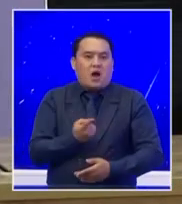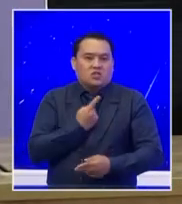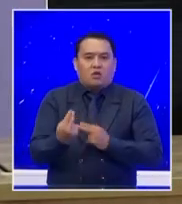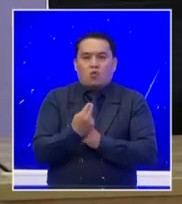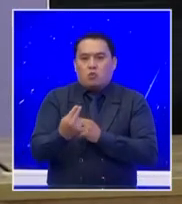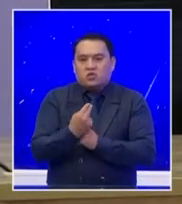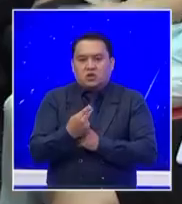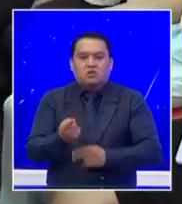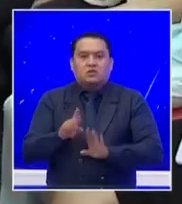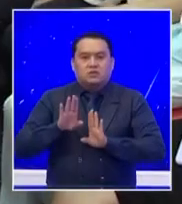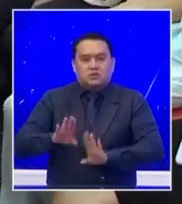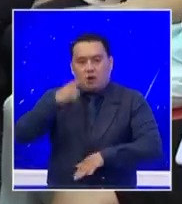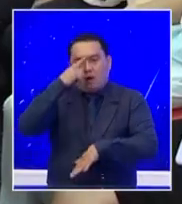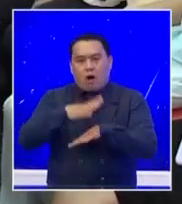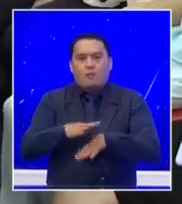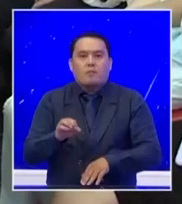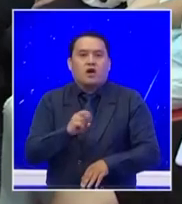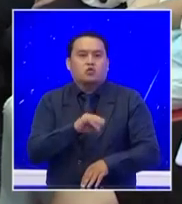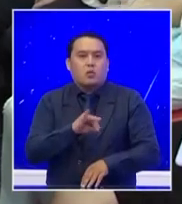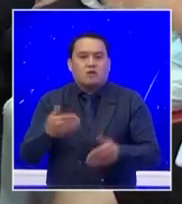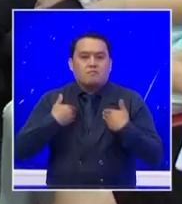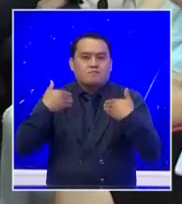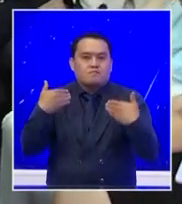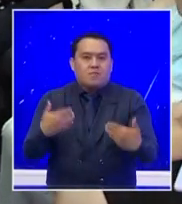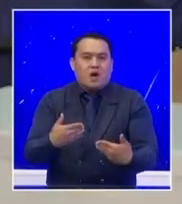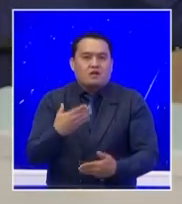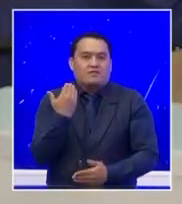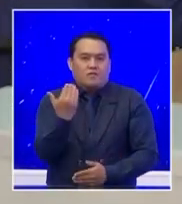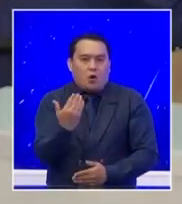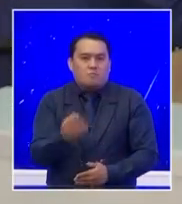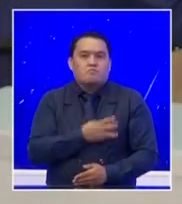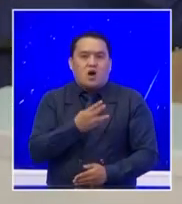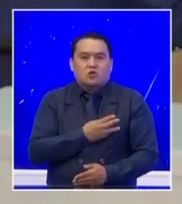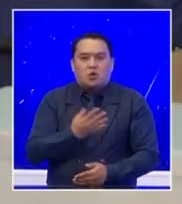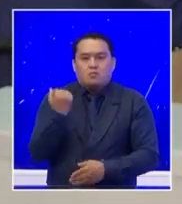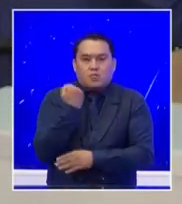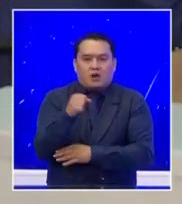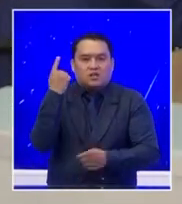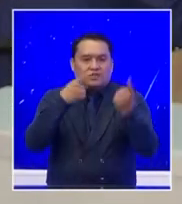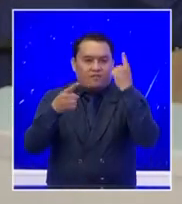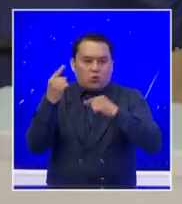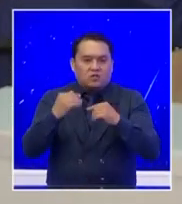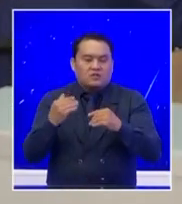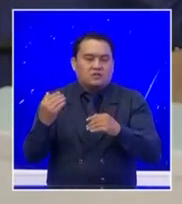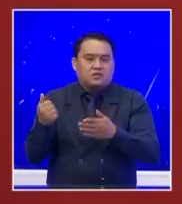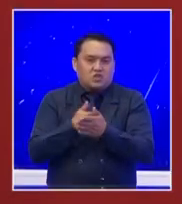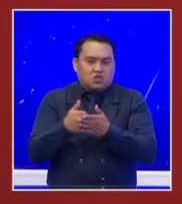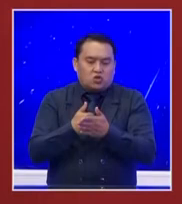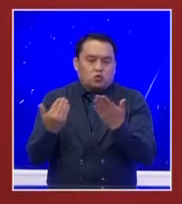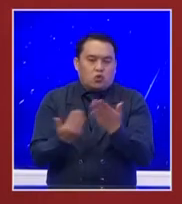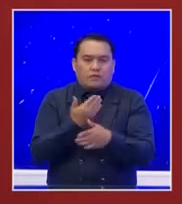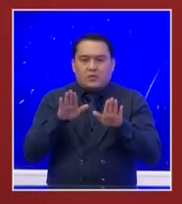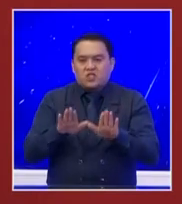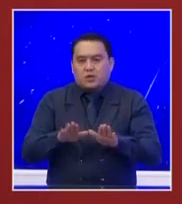пера. Заместитель акима области Батыржан Байжуманов поздравил Серика Сарбаева, пожелав ему побед и творческих высот на новом месте.